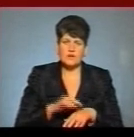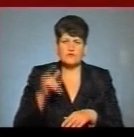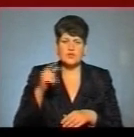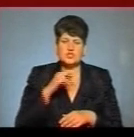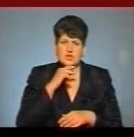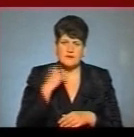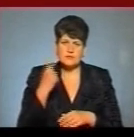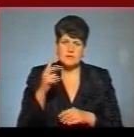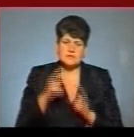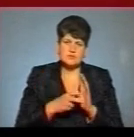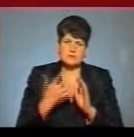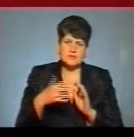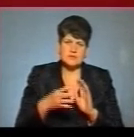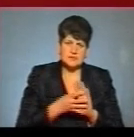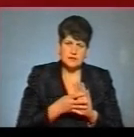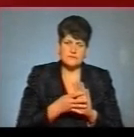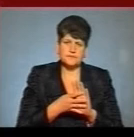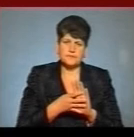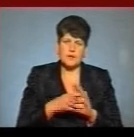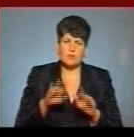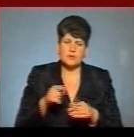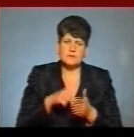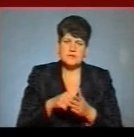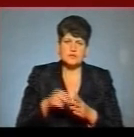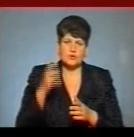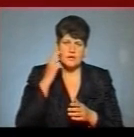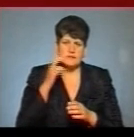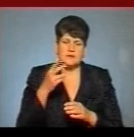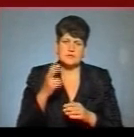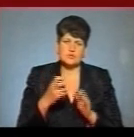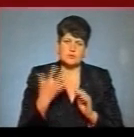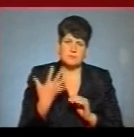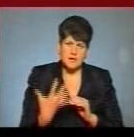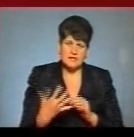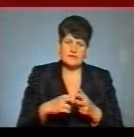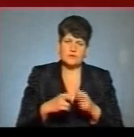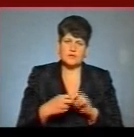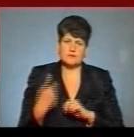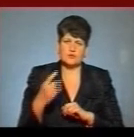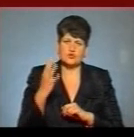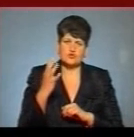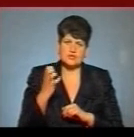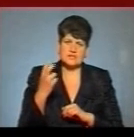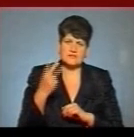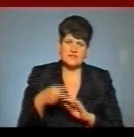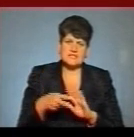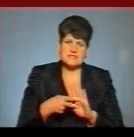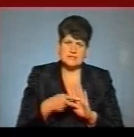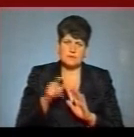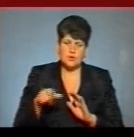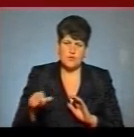області – 759, далі йде місто Київ – 705 хворих та Івано-Франківська область – 427